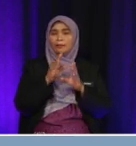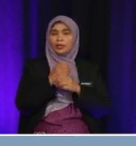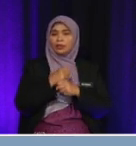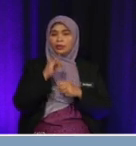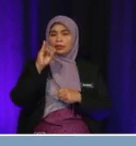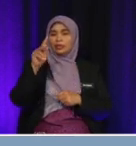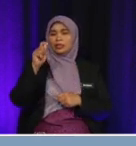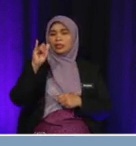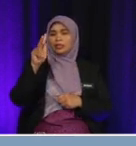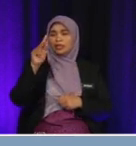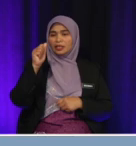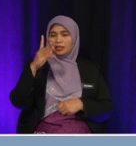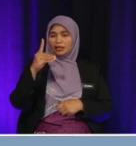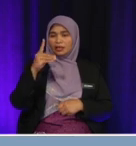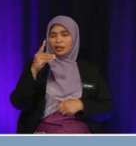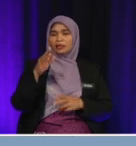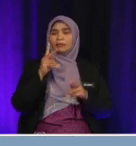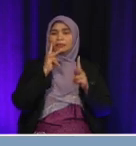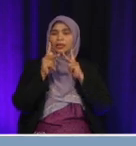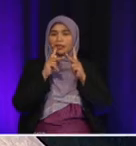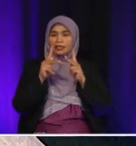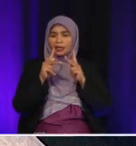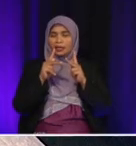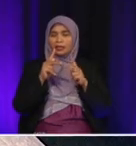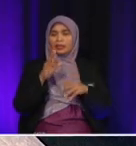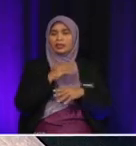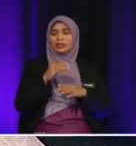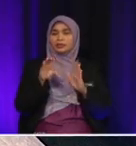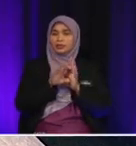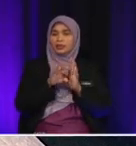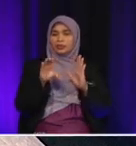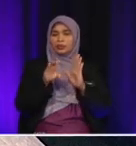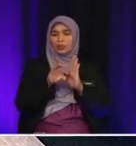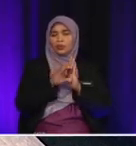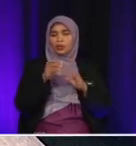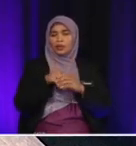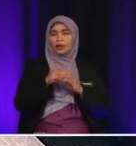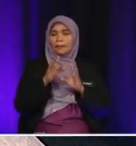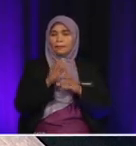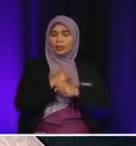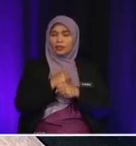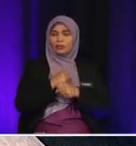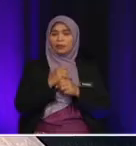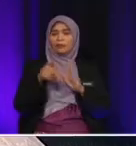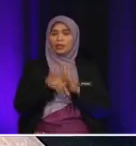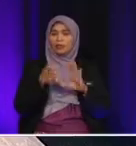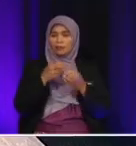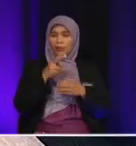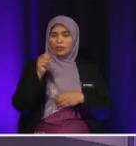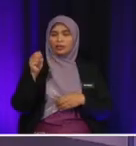contoh dalam bentuk perkataan contoh dalam bentuk perbuatan jadi murid-murid kena cakna ya kena